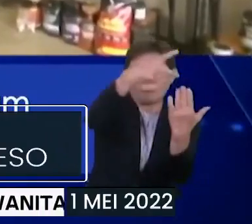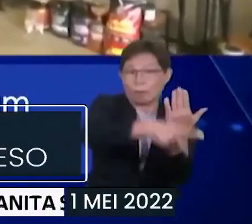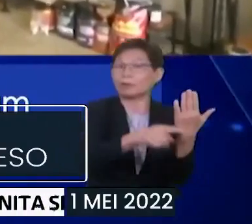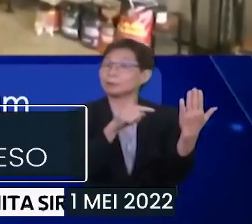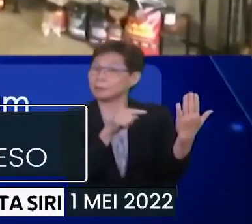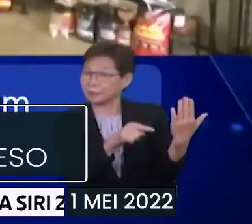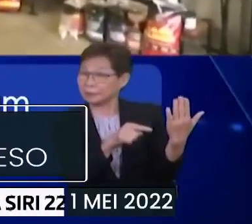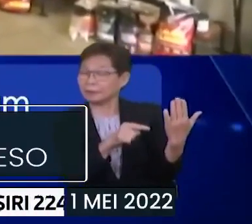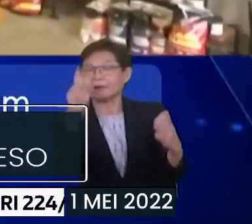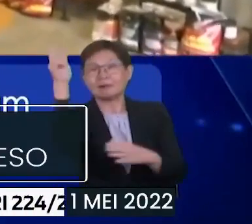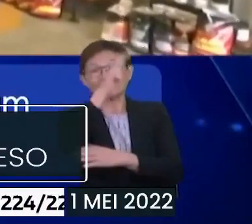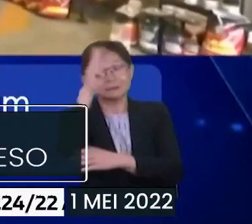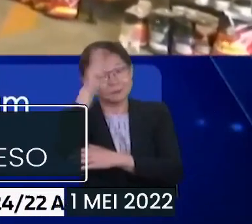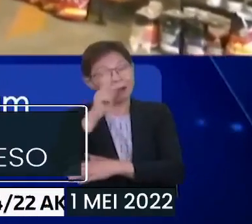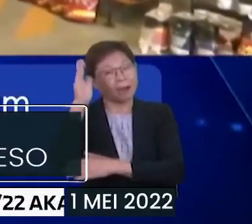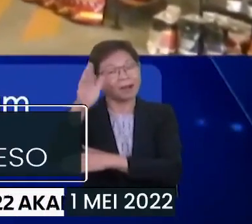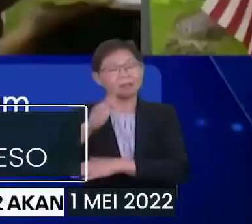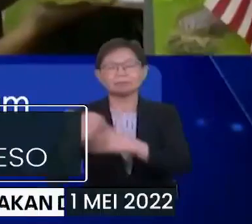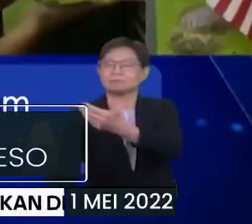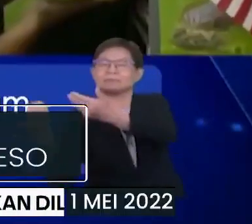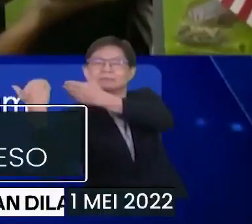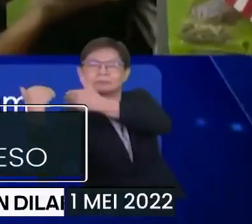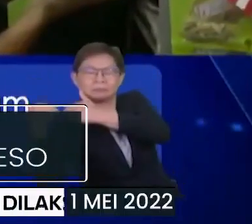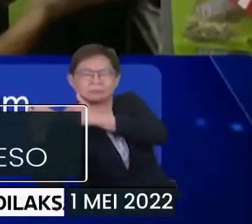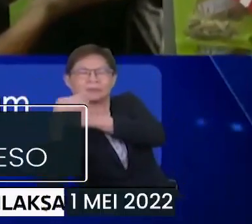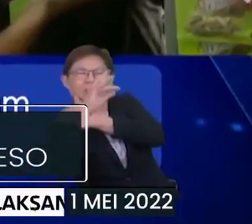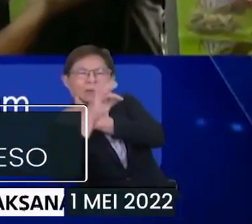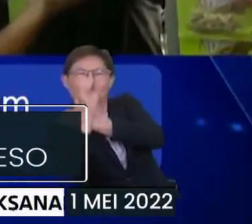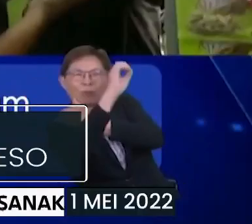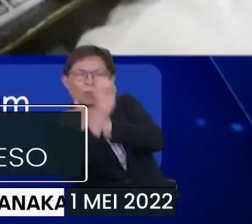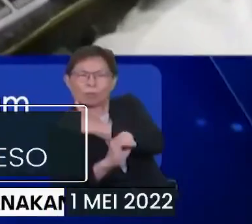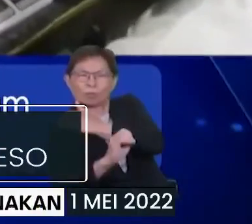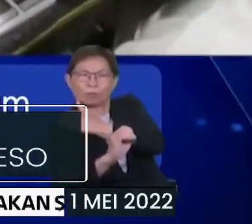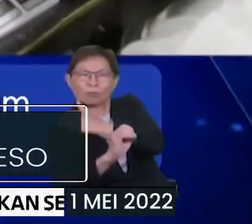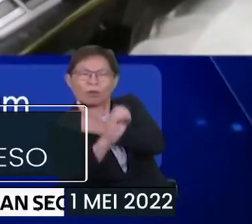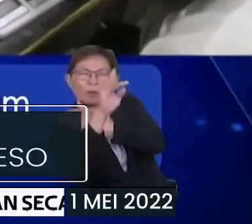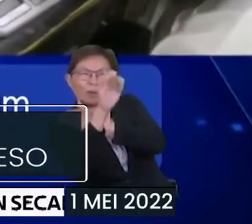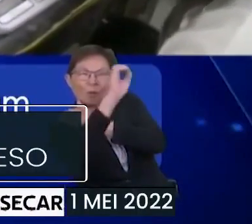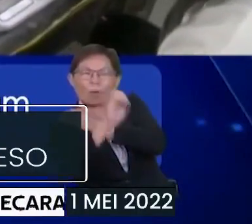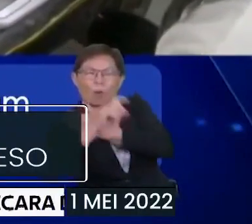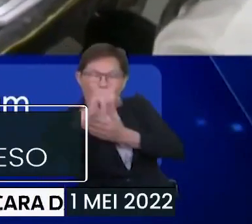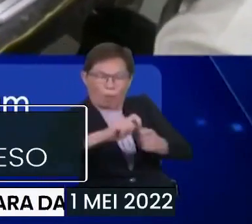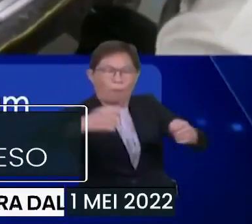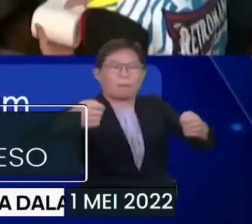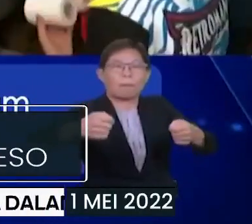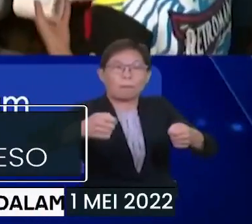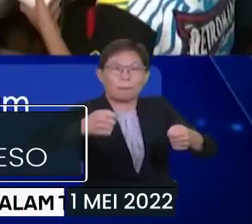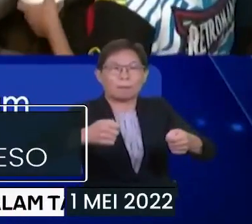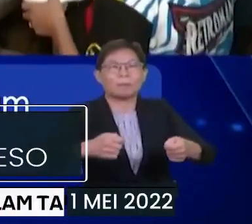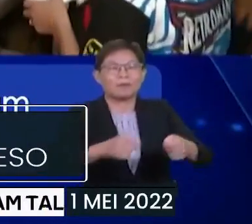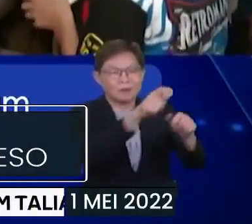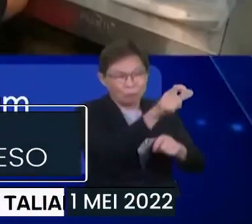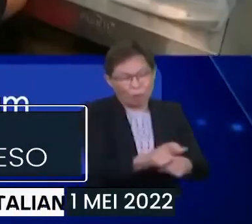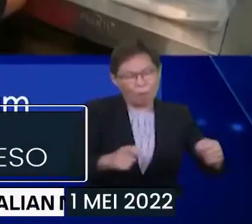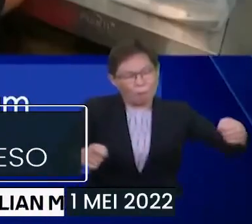ini kerajaan akan menanggung sebanyak 80 peratus daripada jumlah yang perlu di carum oleh